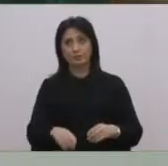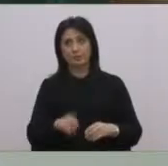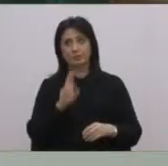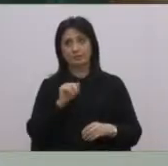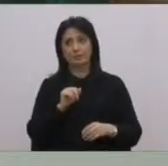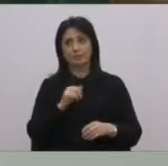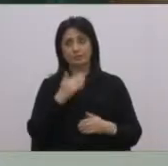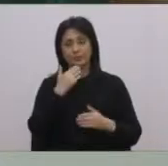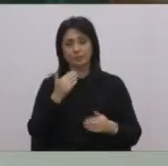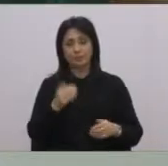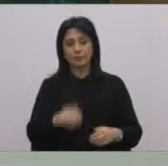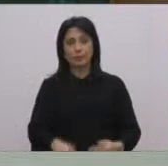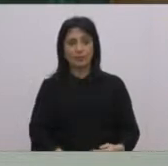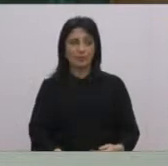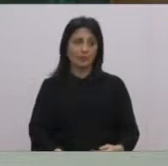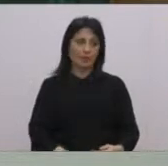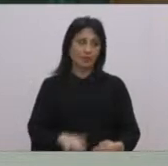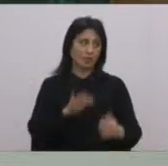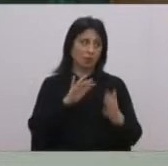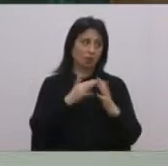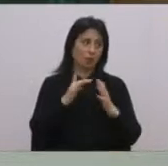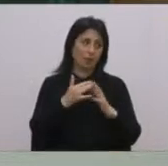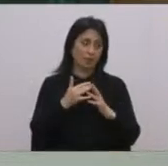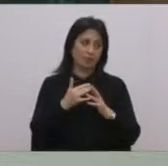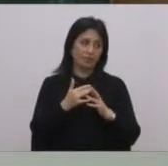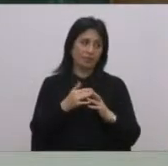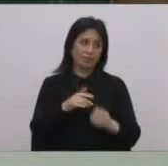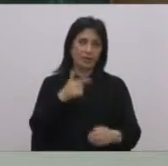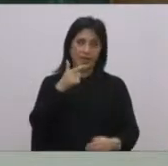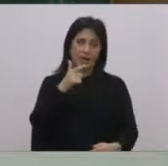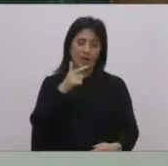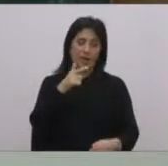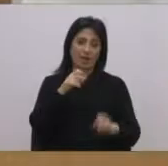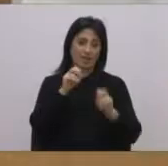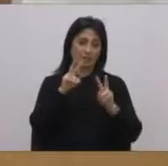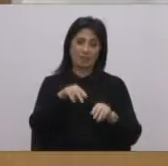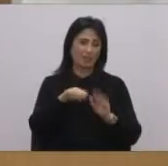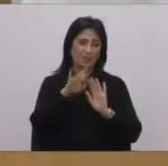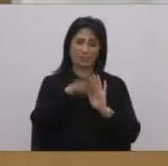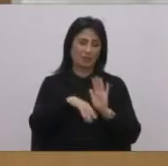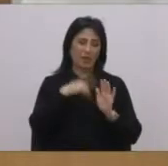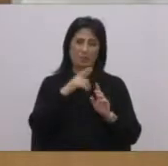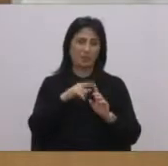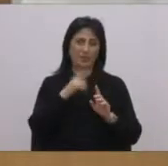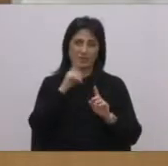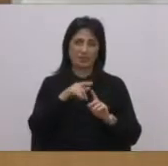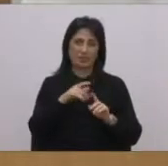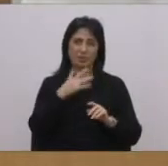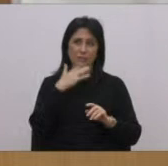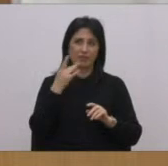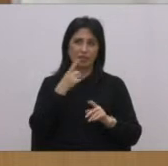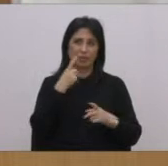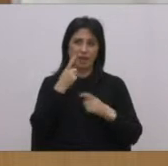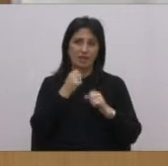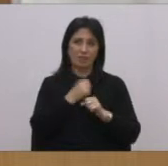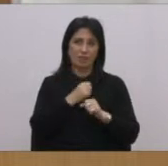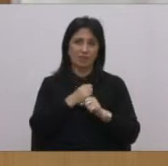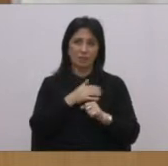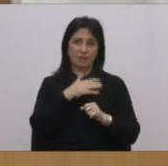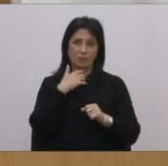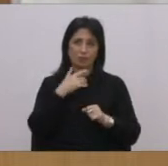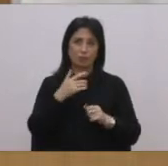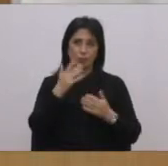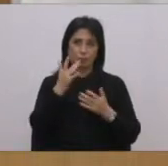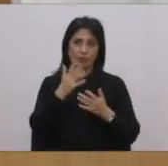Da bolos. Soplebia tanzrakh arminda chamotvalo tkuen itsit bevjer gadatsema gaketebula arminda ro